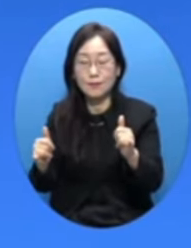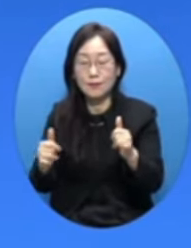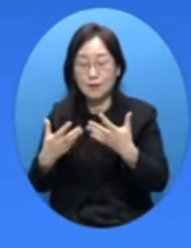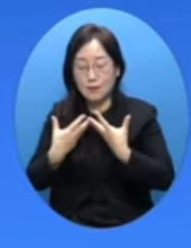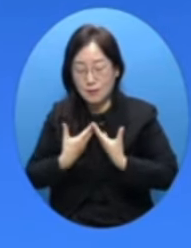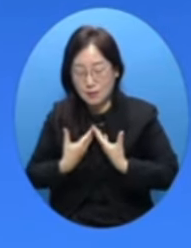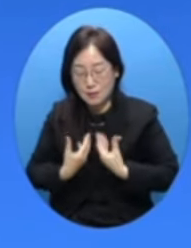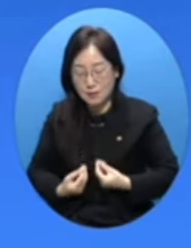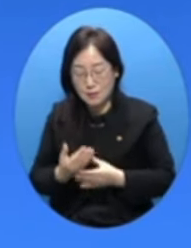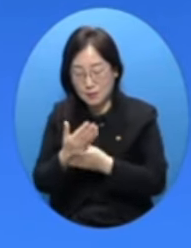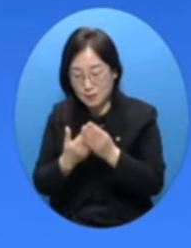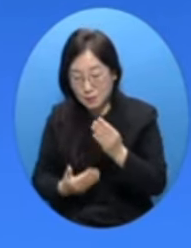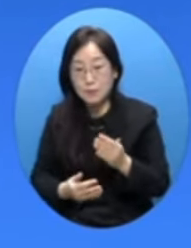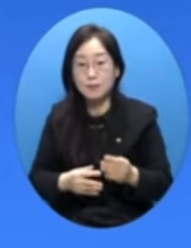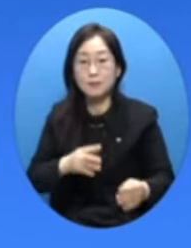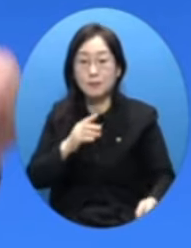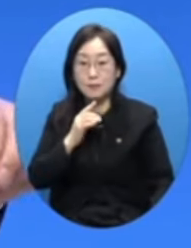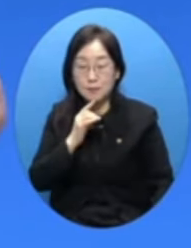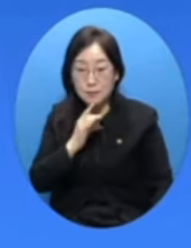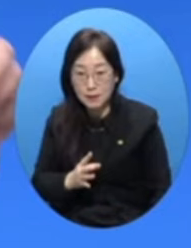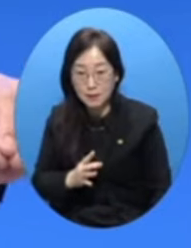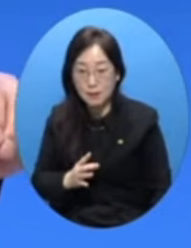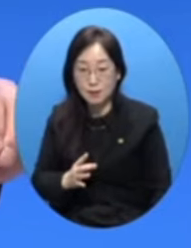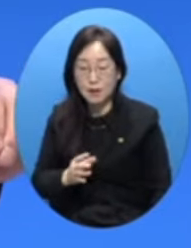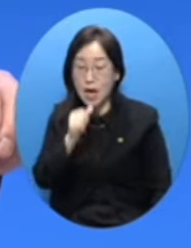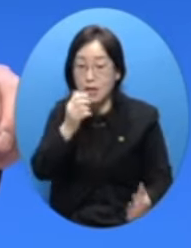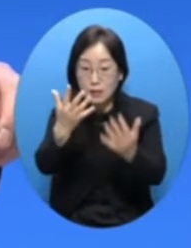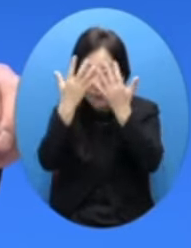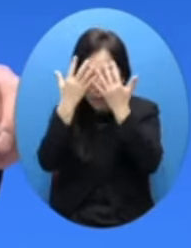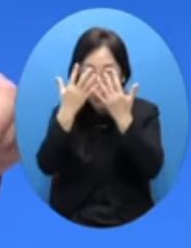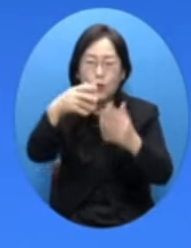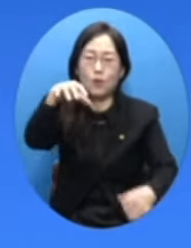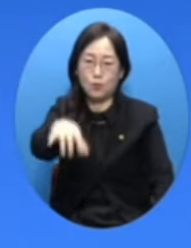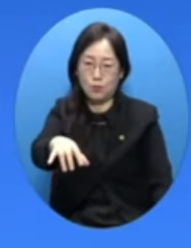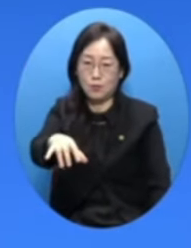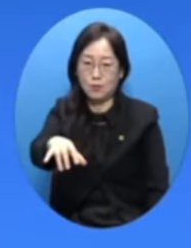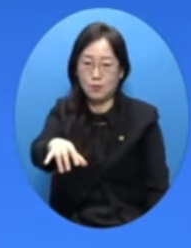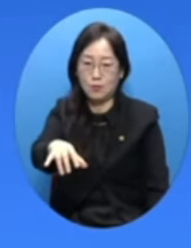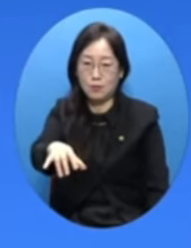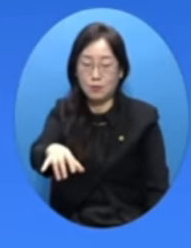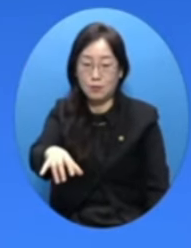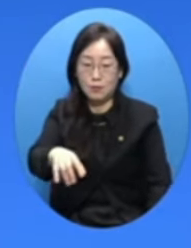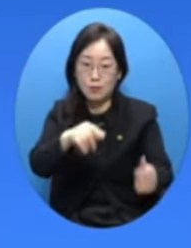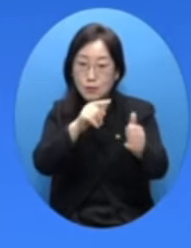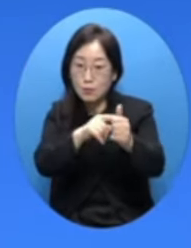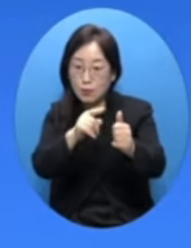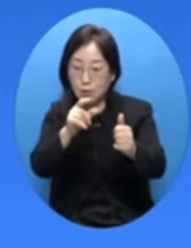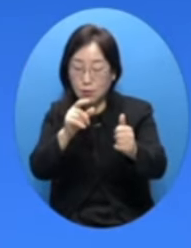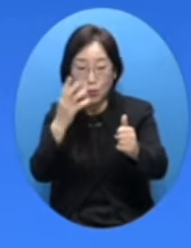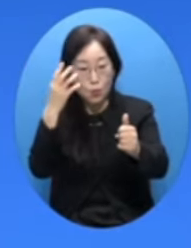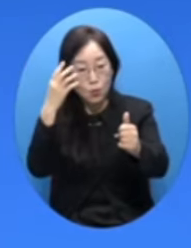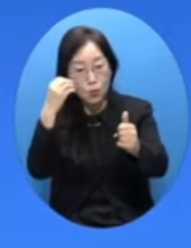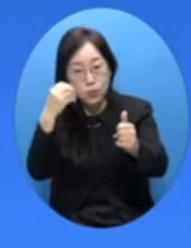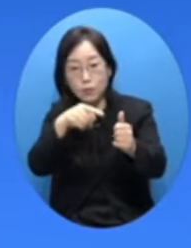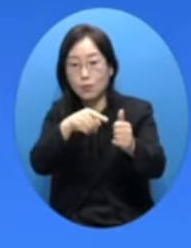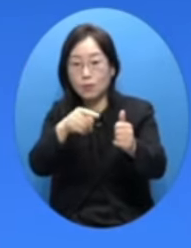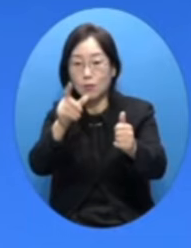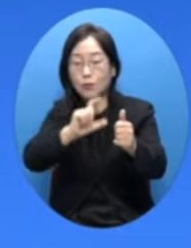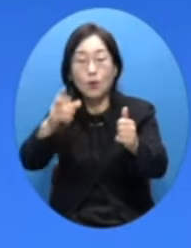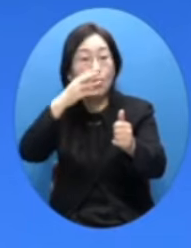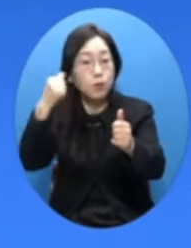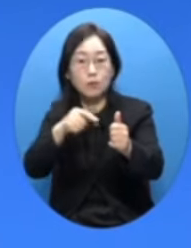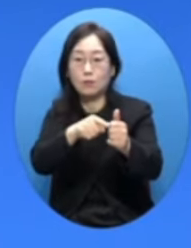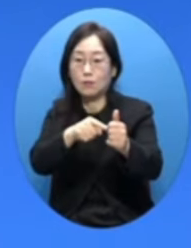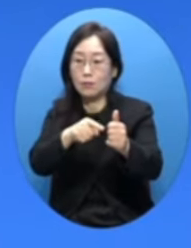절망하고 좌절할 수밖에 없는 그 절망의 감옥에서 그가 형통케 되었습니다. 얼마나 이